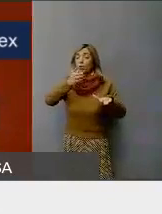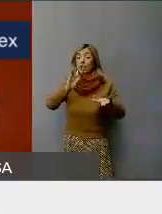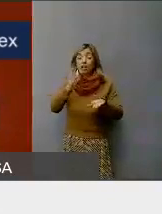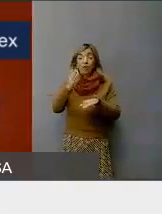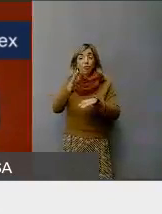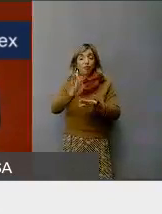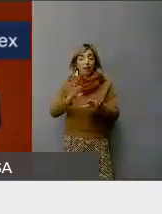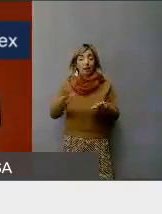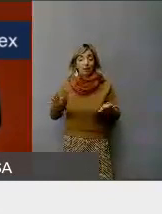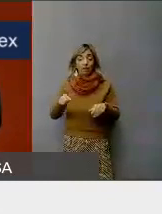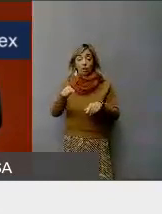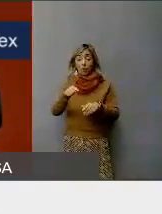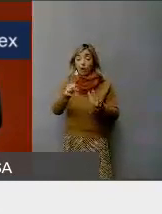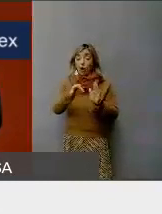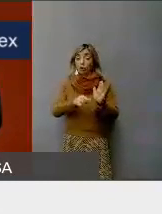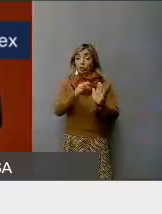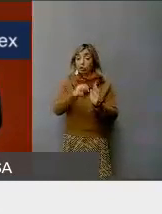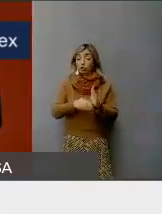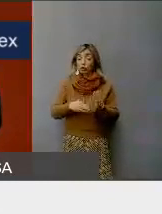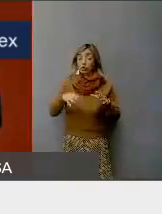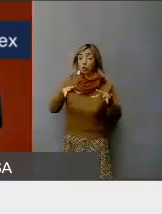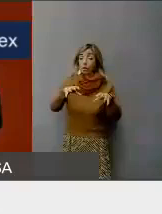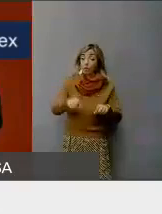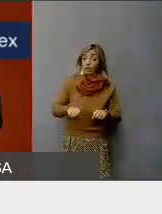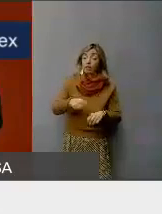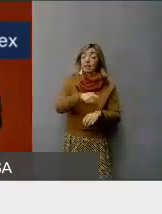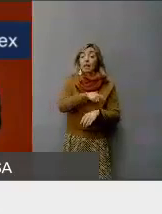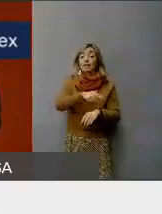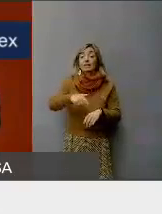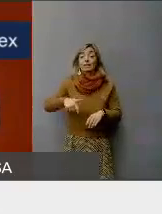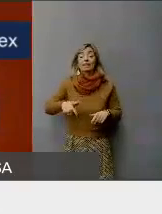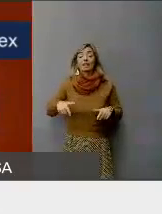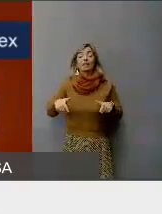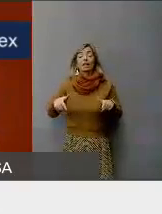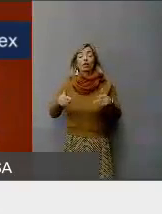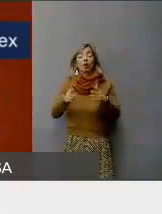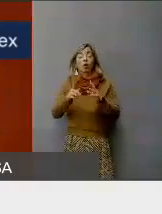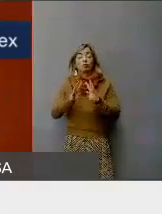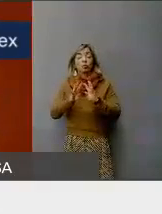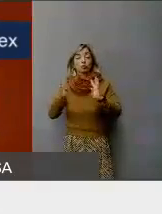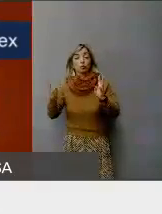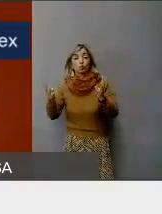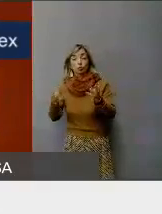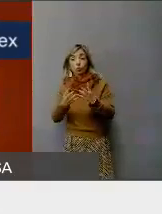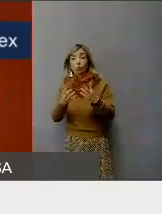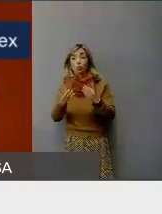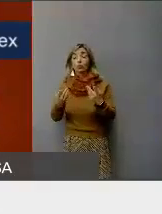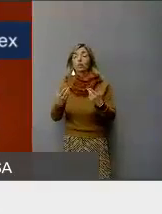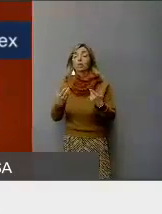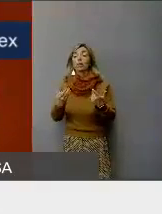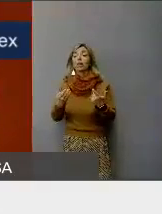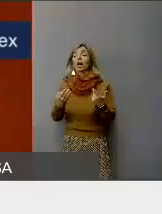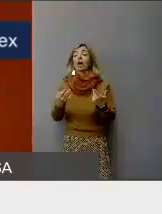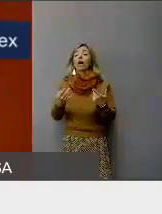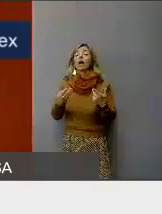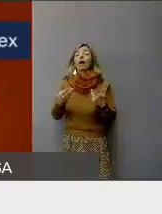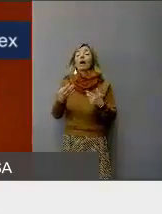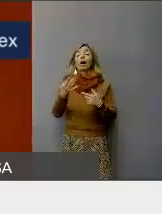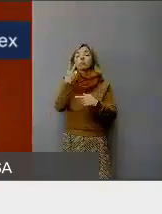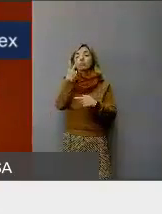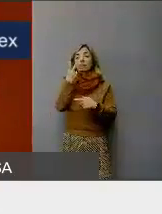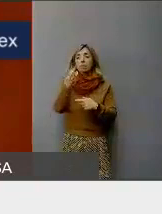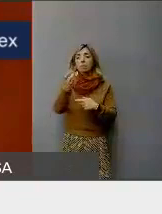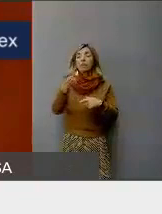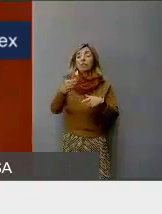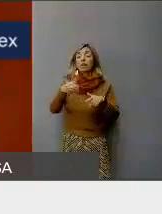giorno impegna sindaco e la giunta a promuovere una sperimentazione che preveda su tutto il lungomare cittadino il divieto di uso di plastica e monouso a